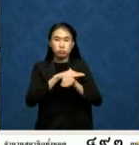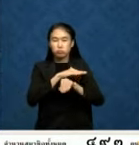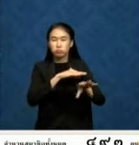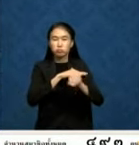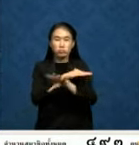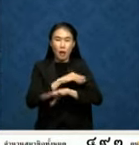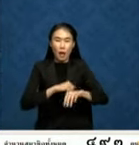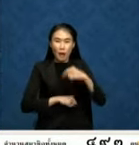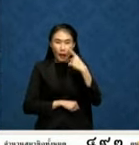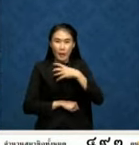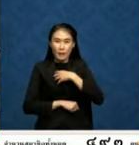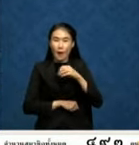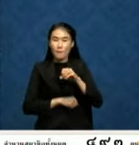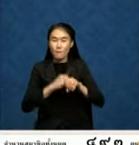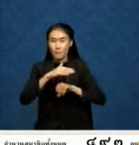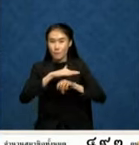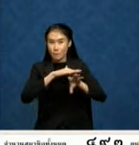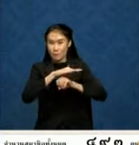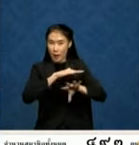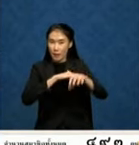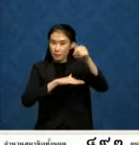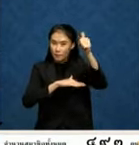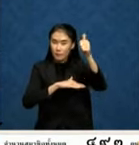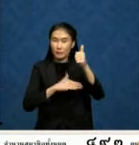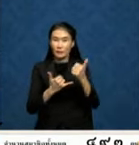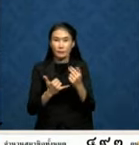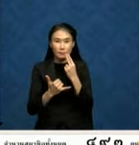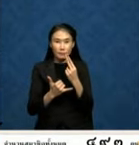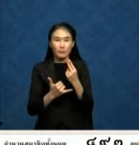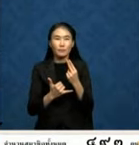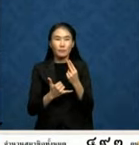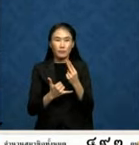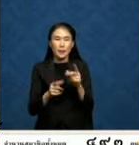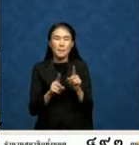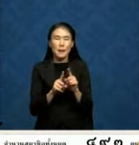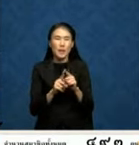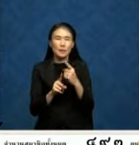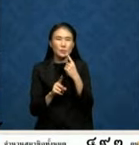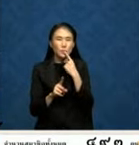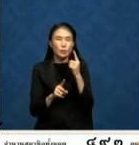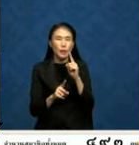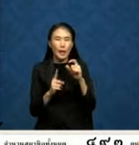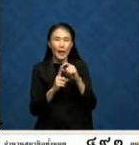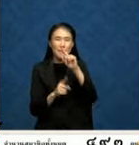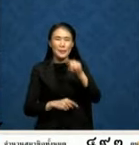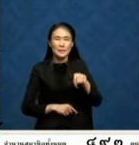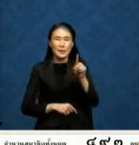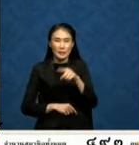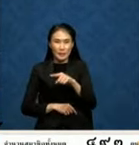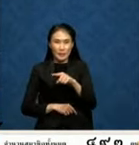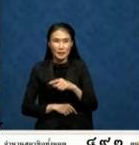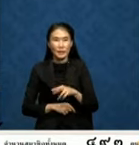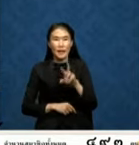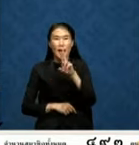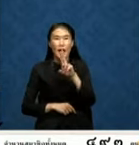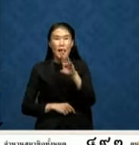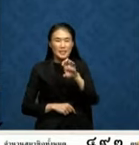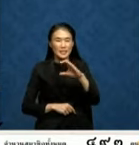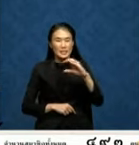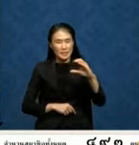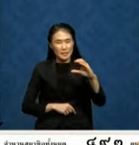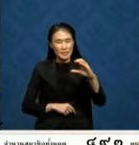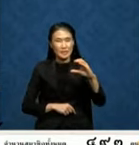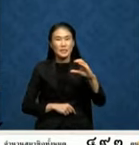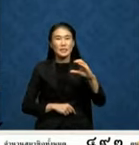องการไฟฟ้าสีเขียวนะครับแล้วก็รวมถึงเรายังให้เขาเรียกว่า Renewable Energy Certificate หรือ REC นะครับคว